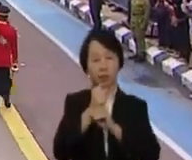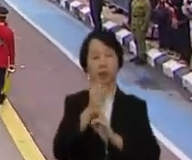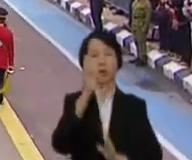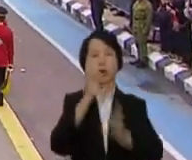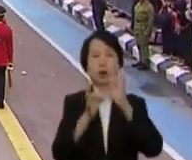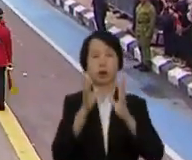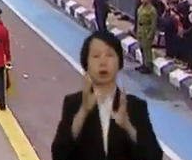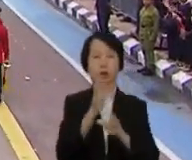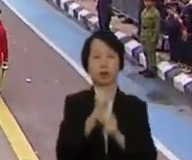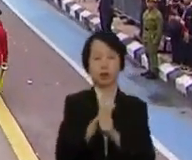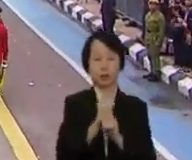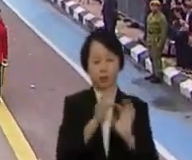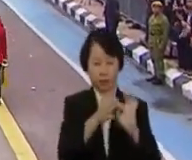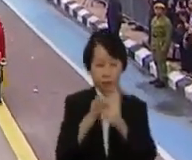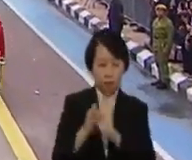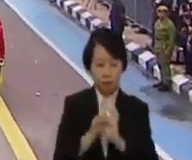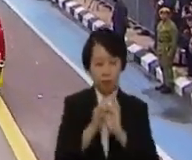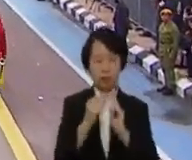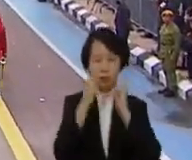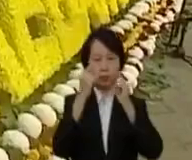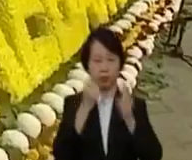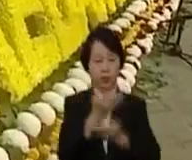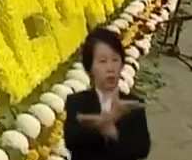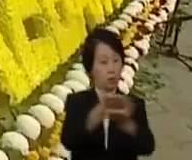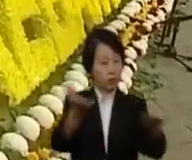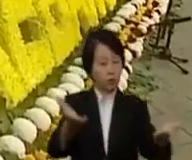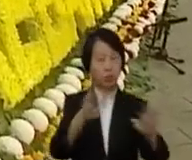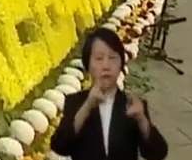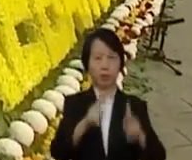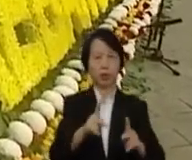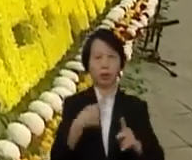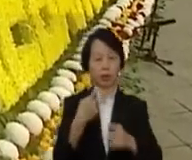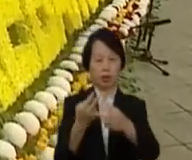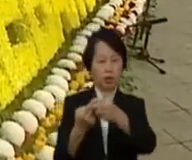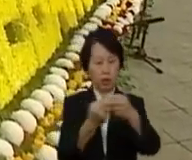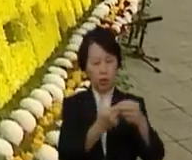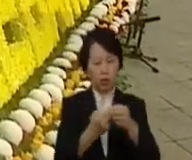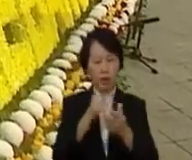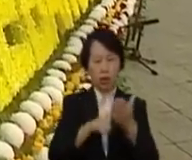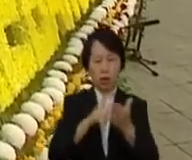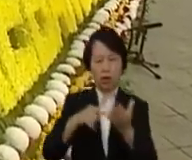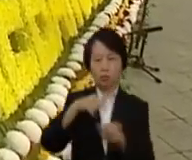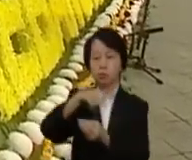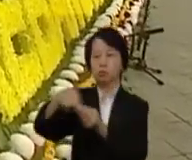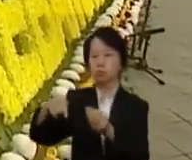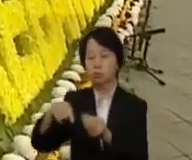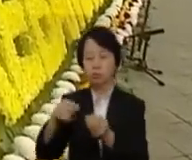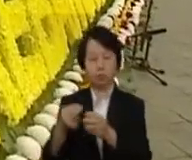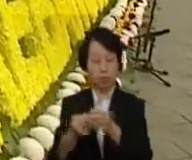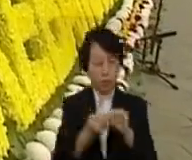jika mendapat kerjasama dan dijayakan oleh semua pihak. Kita bersatu dalam apa sahaja situasi dan yang penting adalah untuk kita